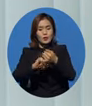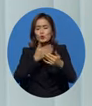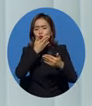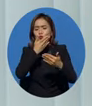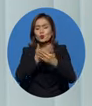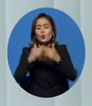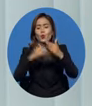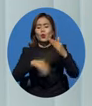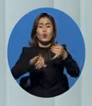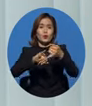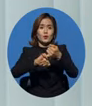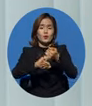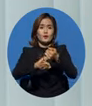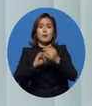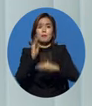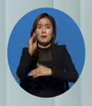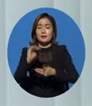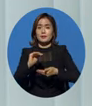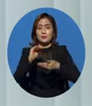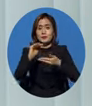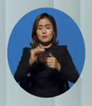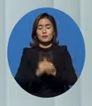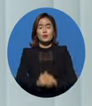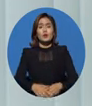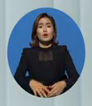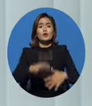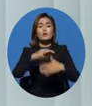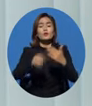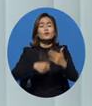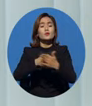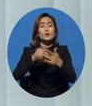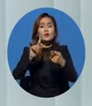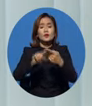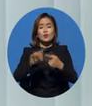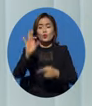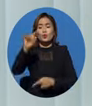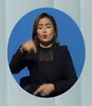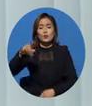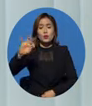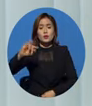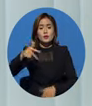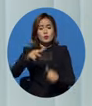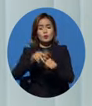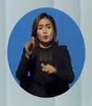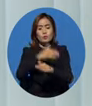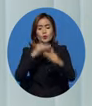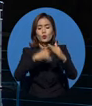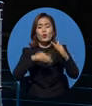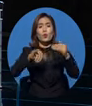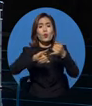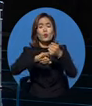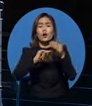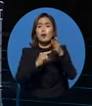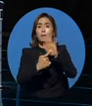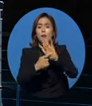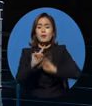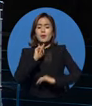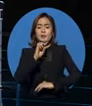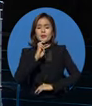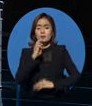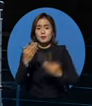정책과 공약을 듣는 시간입니다 먼저 정해진 순서에 따라 5원 식 후보 부터 공약 발표 시간 1분 30초